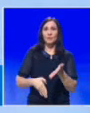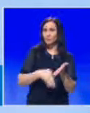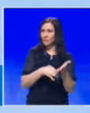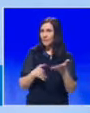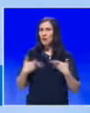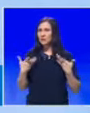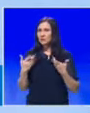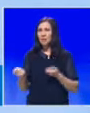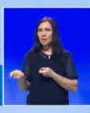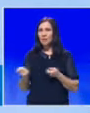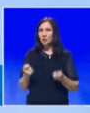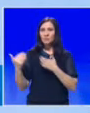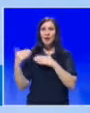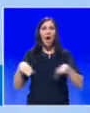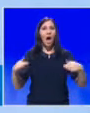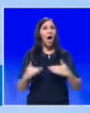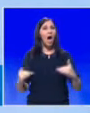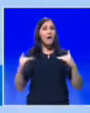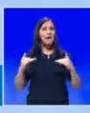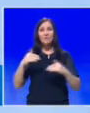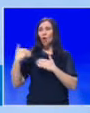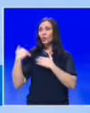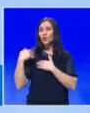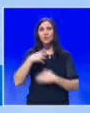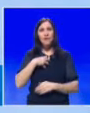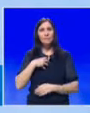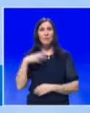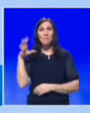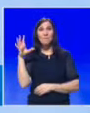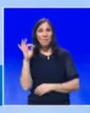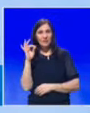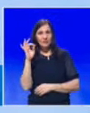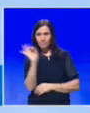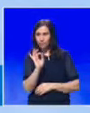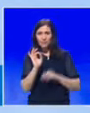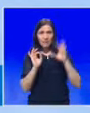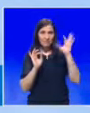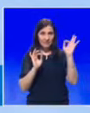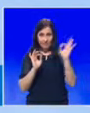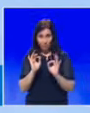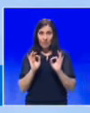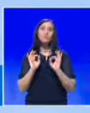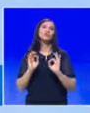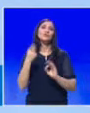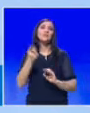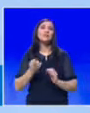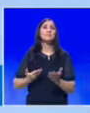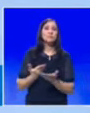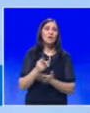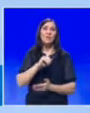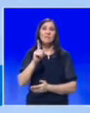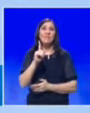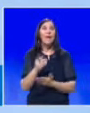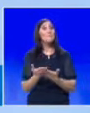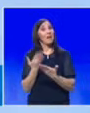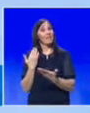ние искаме да носим равна отговорност с ГЕРБ. По 50% именно за тези номинации. Но ние можем да не предварително